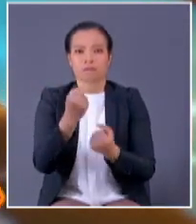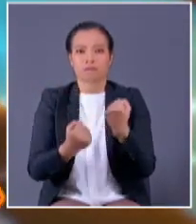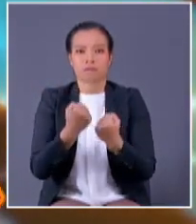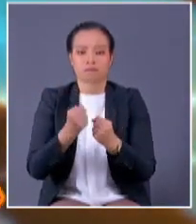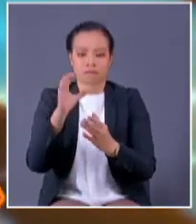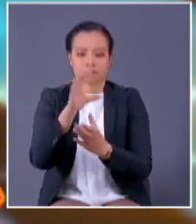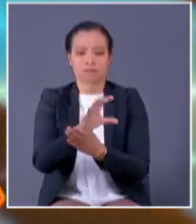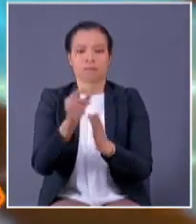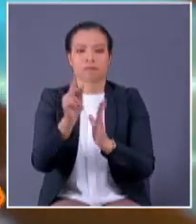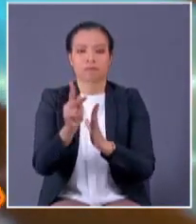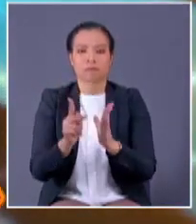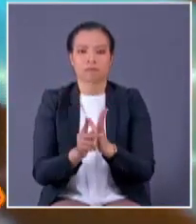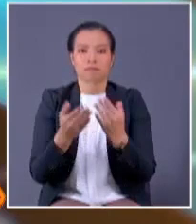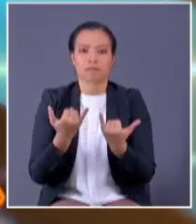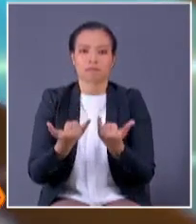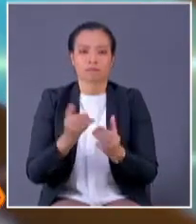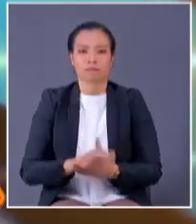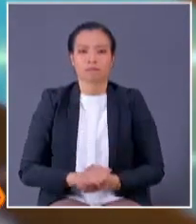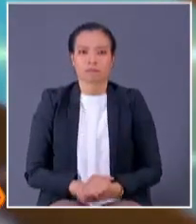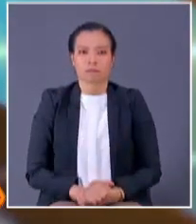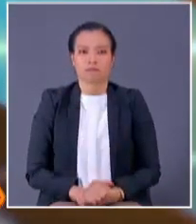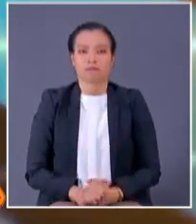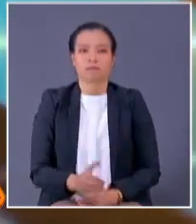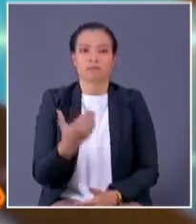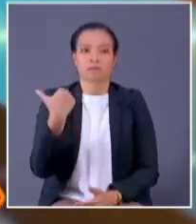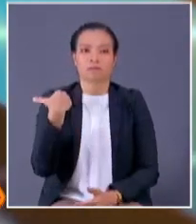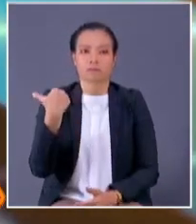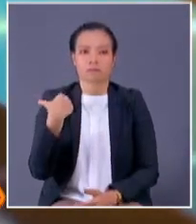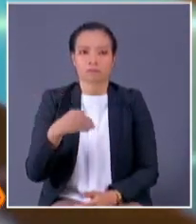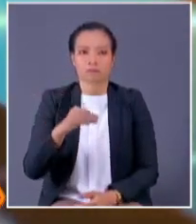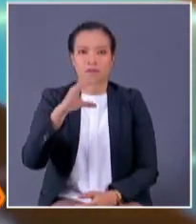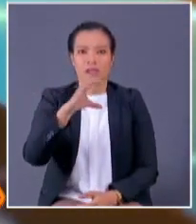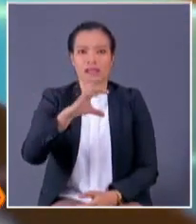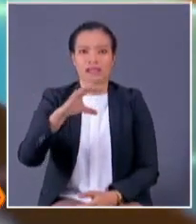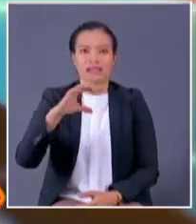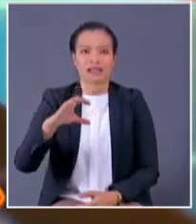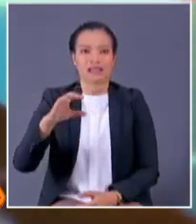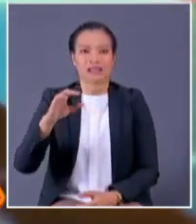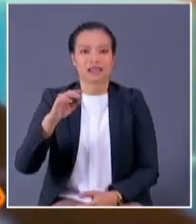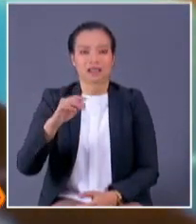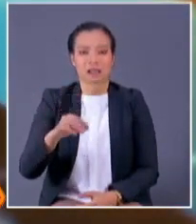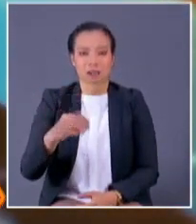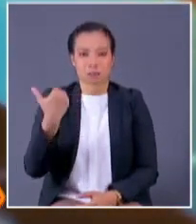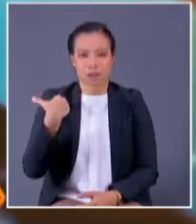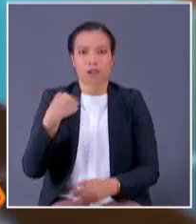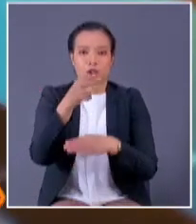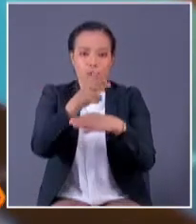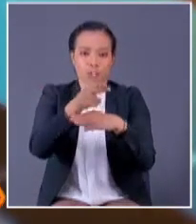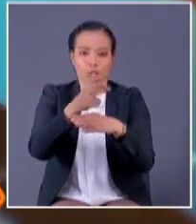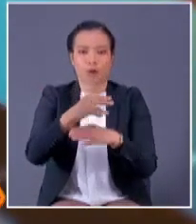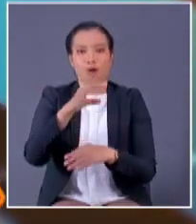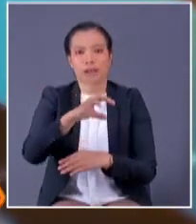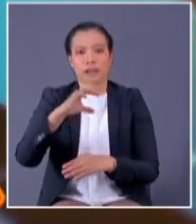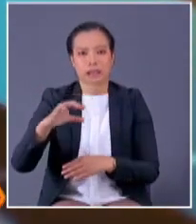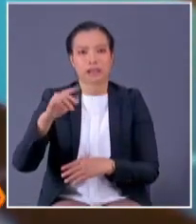บังคับใช้กฎหมายเนี่ยทุกวันนี้มันก็มีCCTV ที่ติดตั้งกันพอประมาณอยู่แล้วนะครับแล้ว